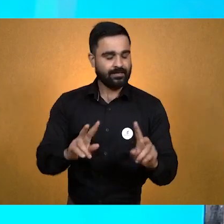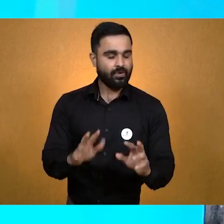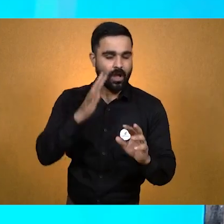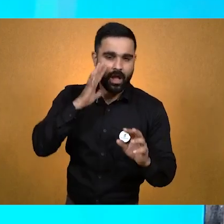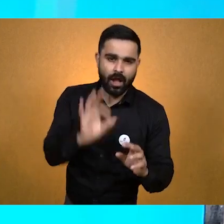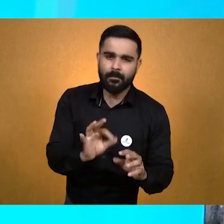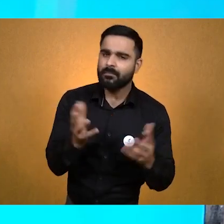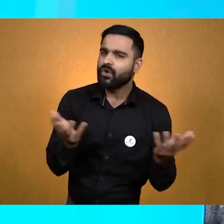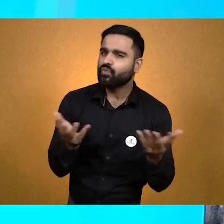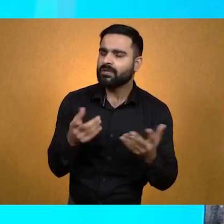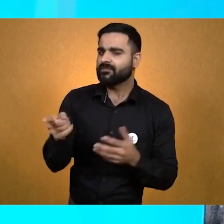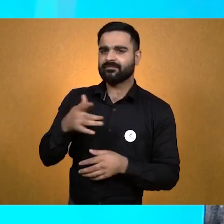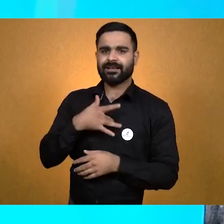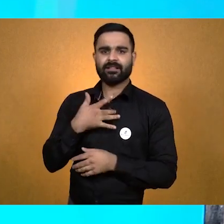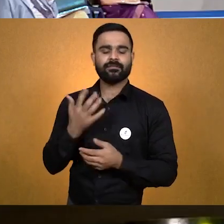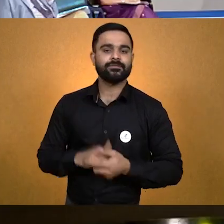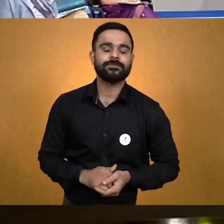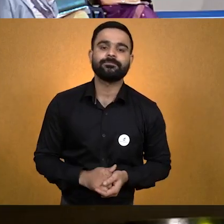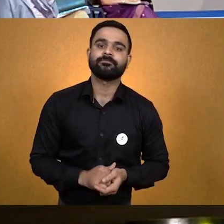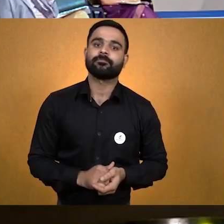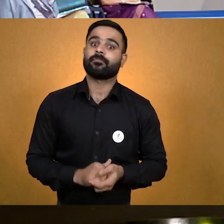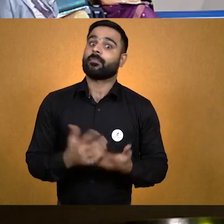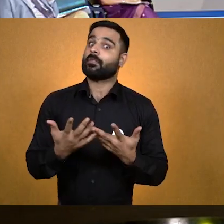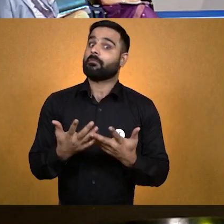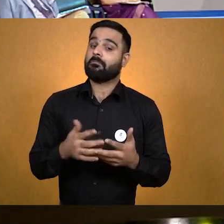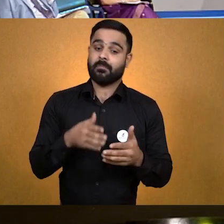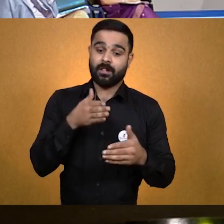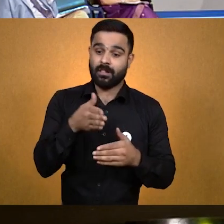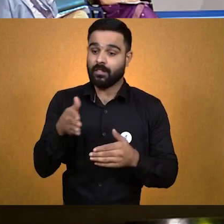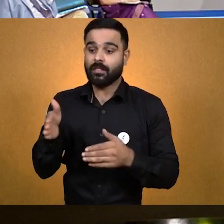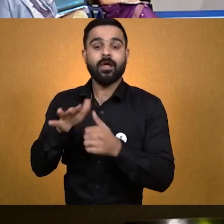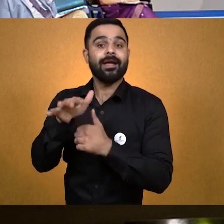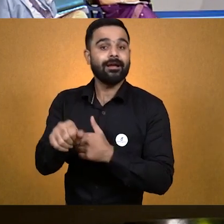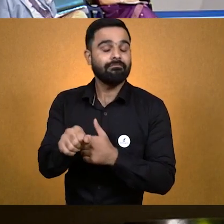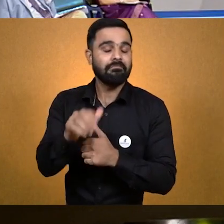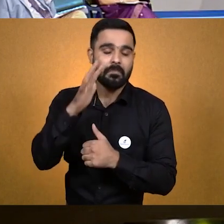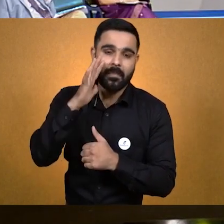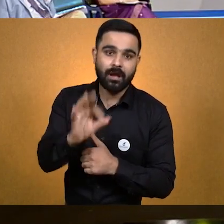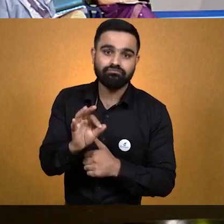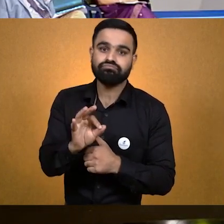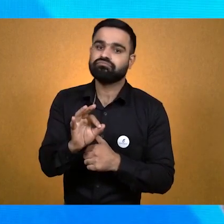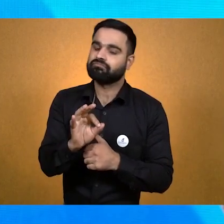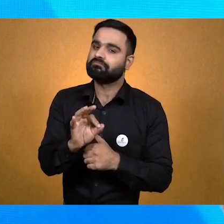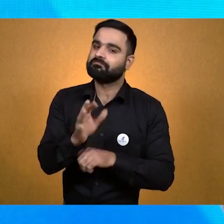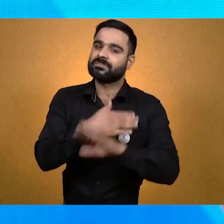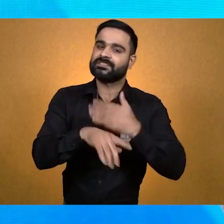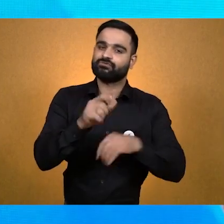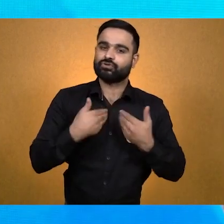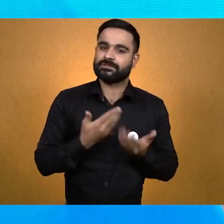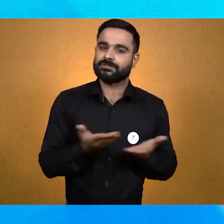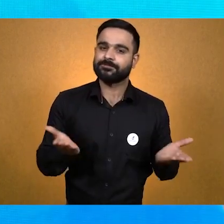अधिक जरूरी क्या आपको लगता है? एंड टू एंड एक्सेसिबिलिटी इज डेफिनेटली द नीड ऑफ द आवर.